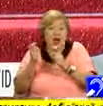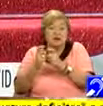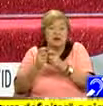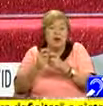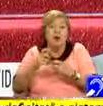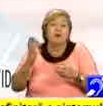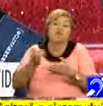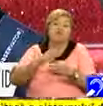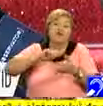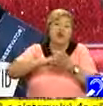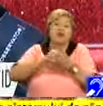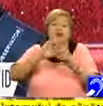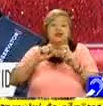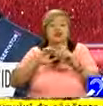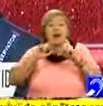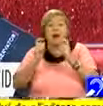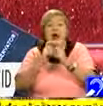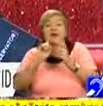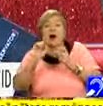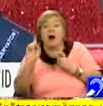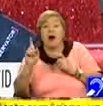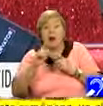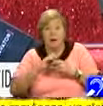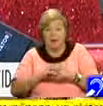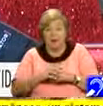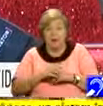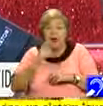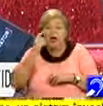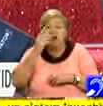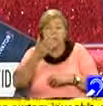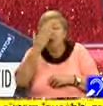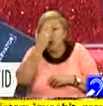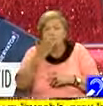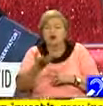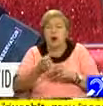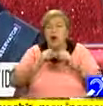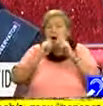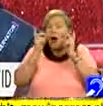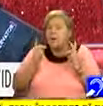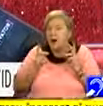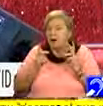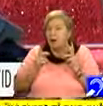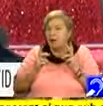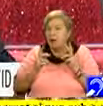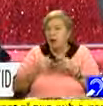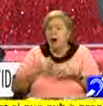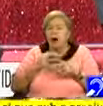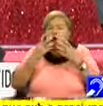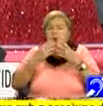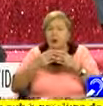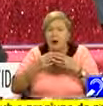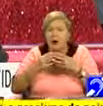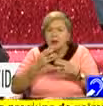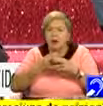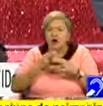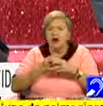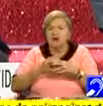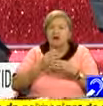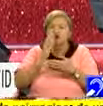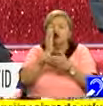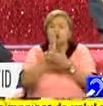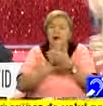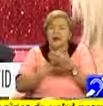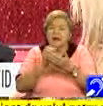în acele clase. Cu titlu, de exemplu, dacă într-o școală va apărea un număr de cazuri egal cu jumătate sau mai mult din numărul de